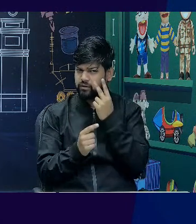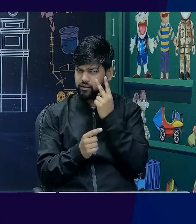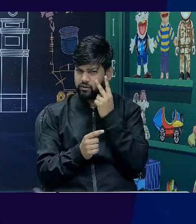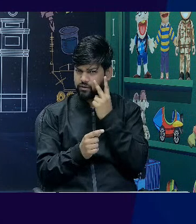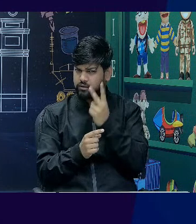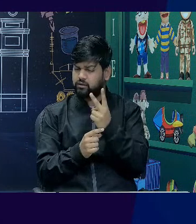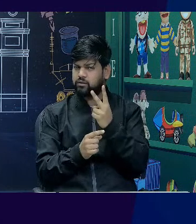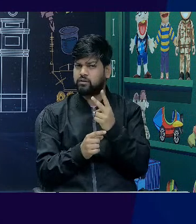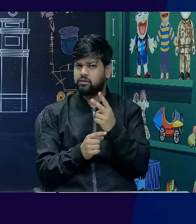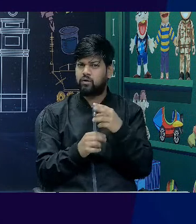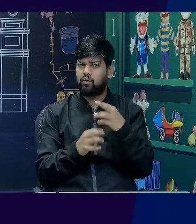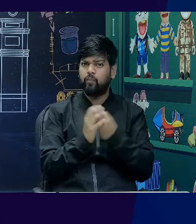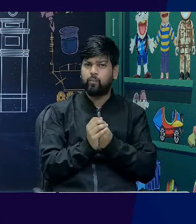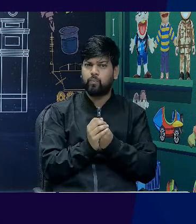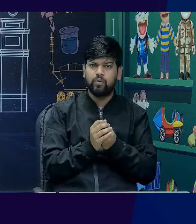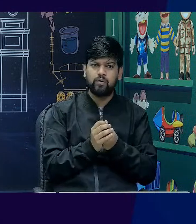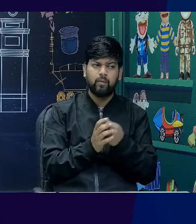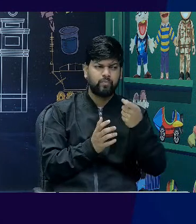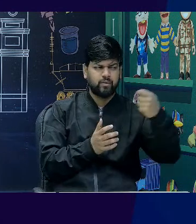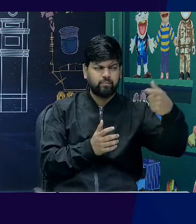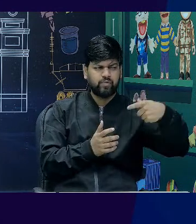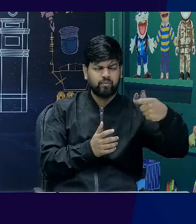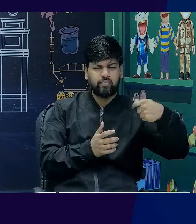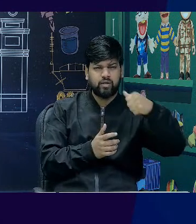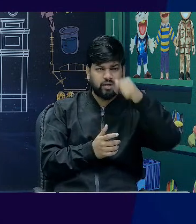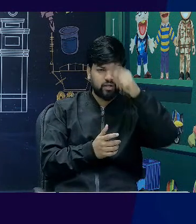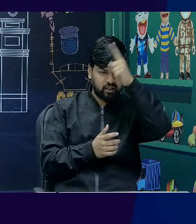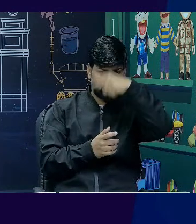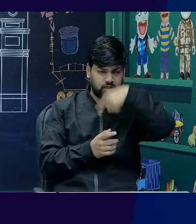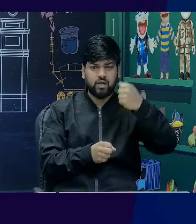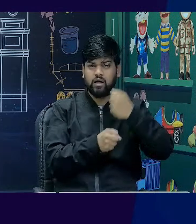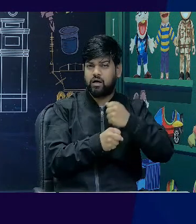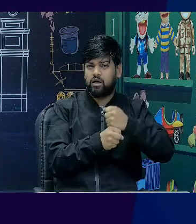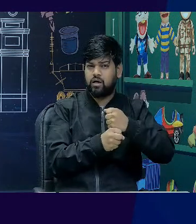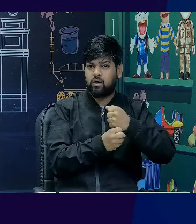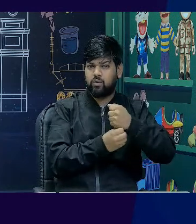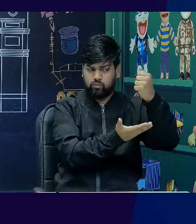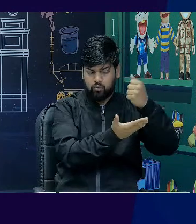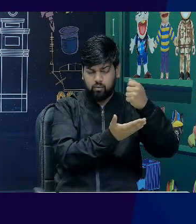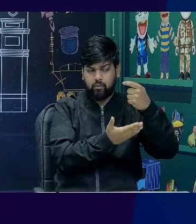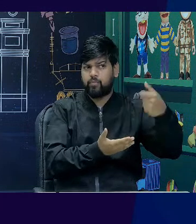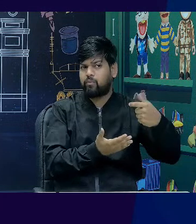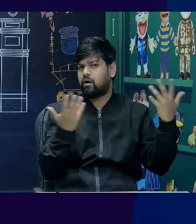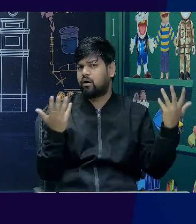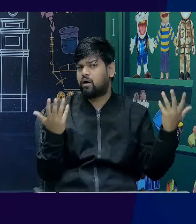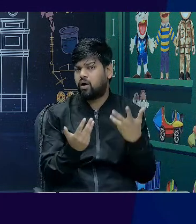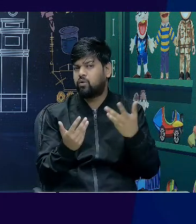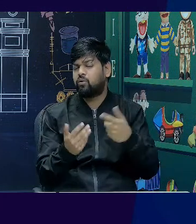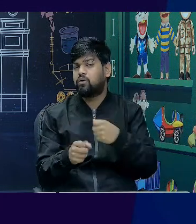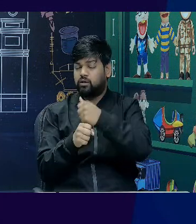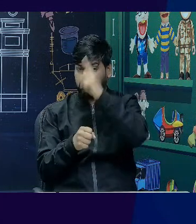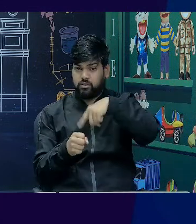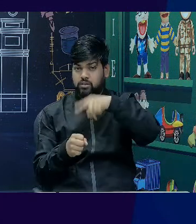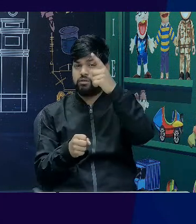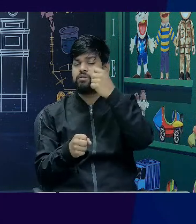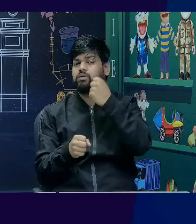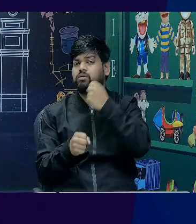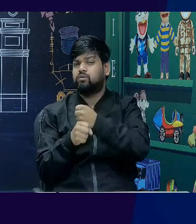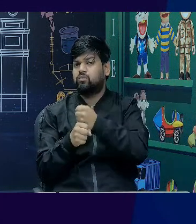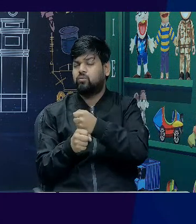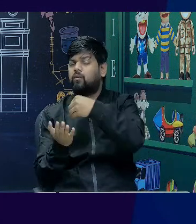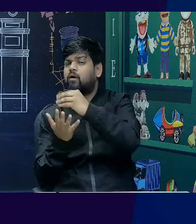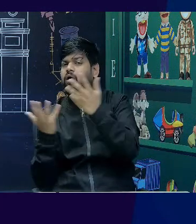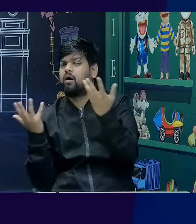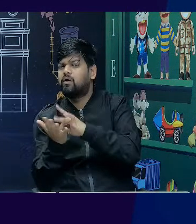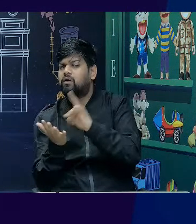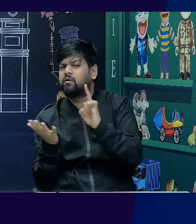कहाँ हमारा पैसा जाता है. The current budget mentioned that almost 35% of the money that